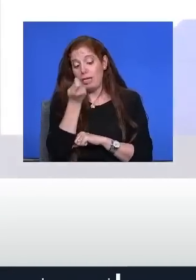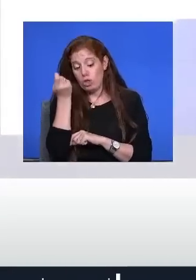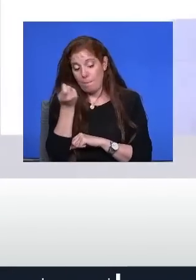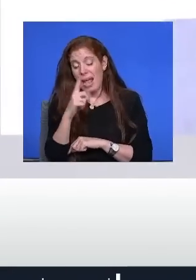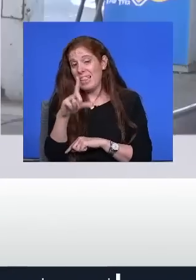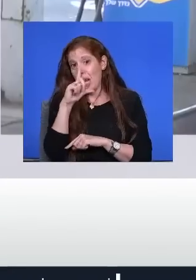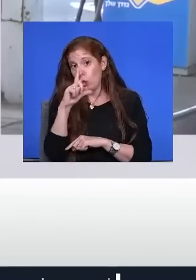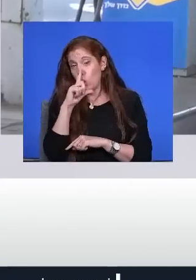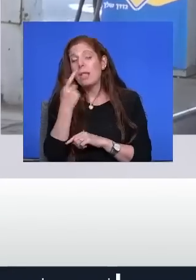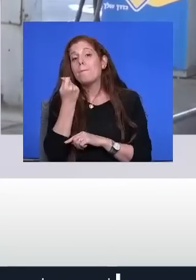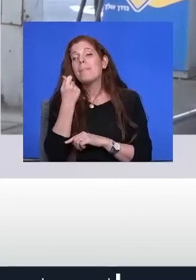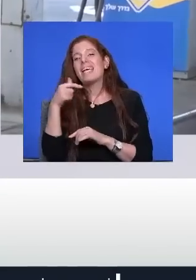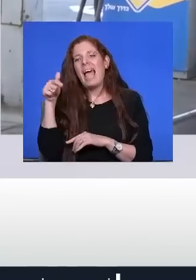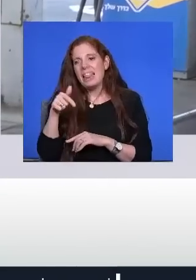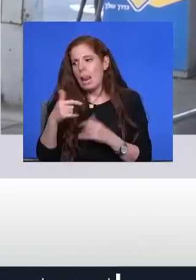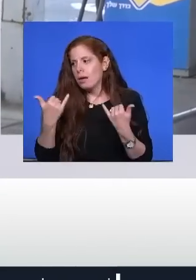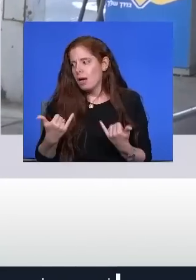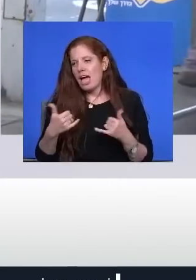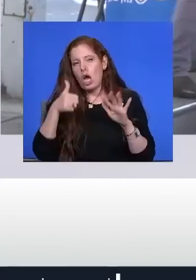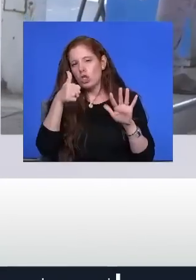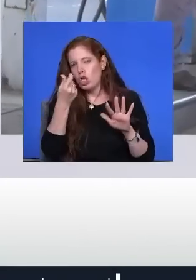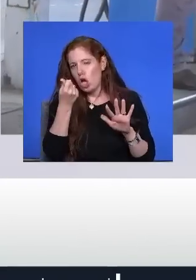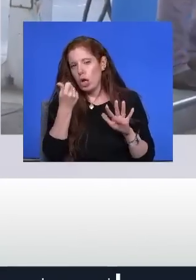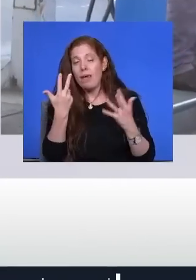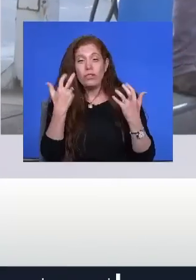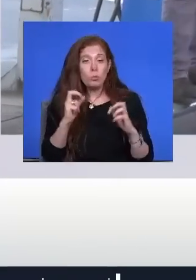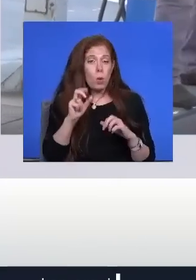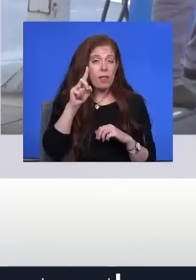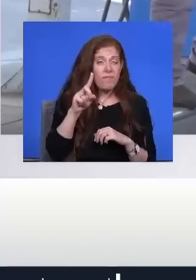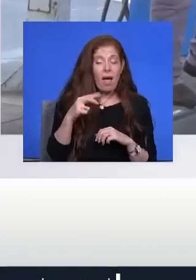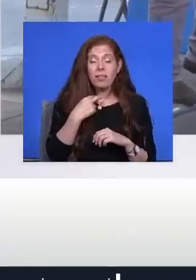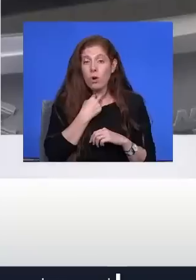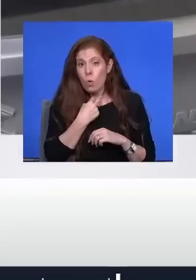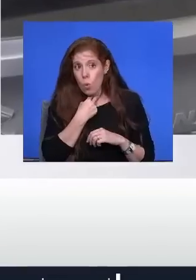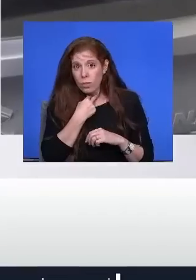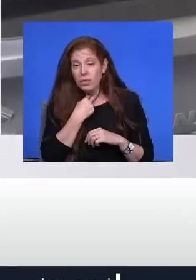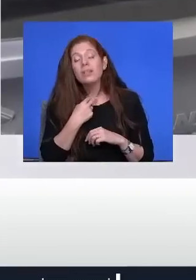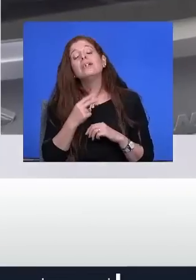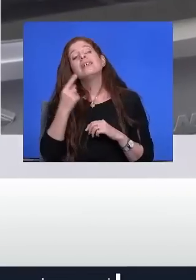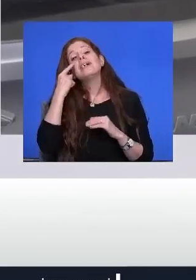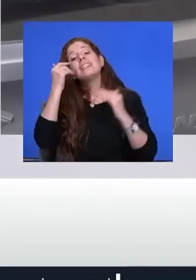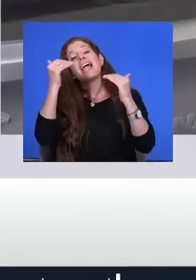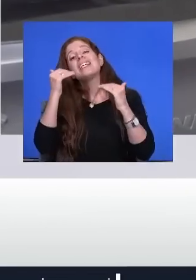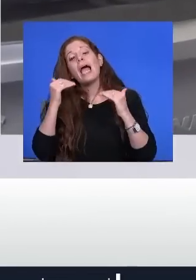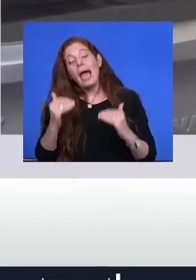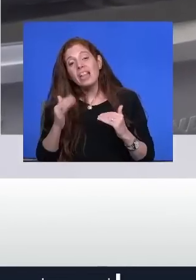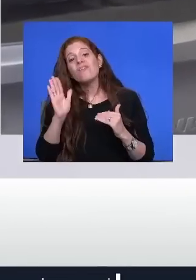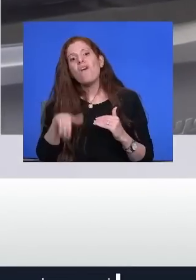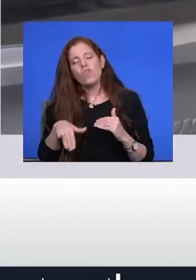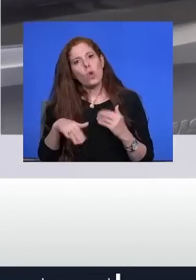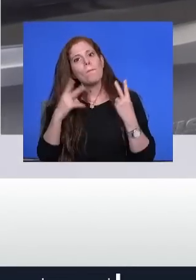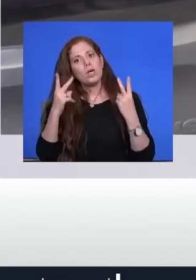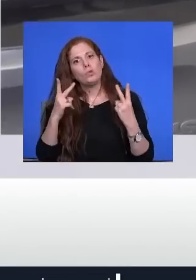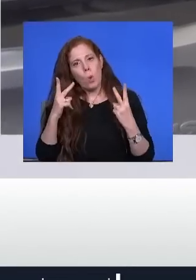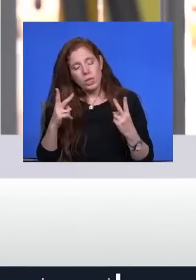לראשון, מחיר הדלק שכרגע עומד על 6.81 אגורות צפוי לרדת, ואפילו באופן משמעותי,